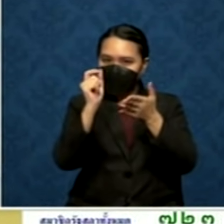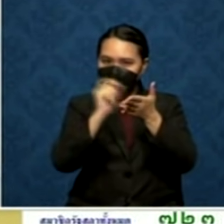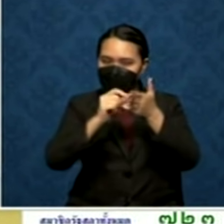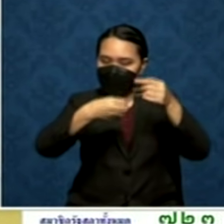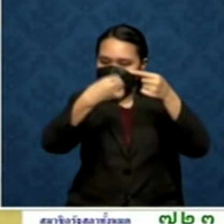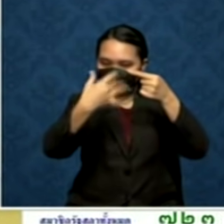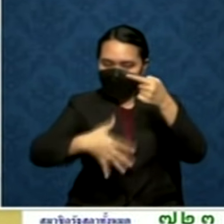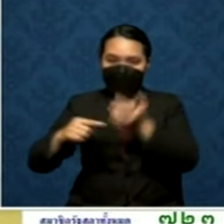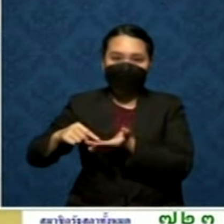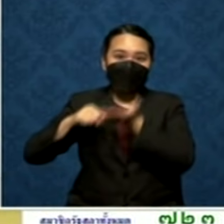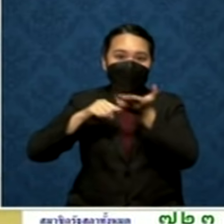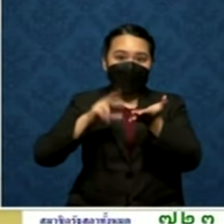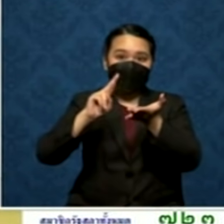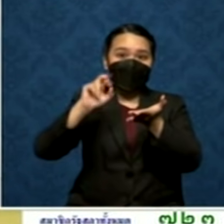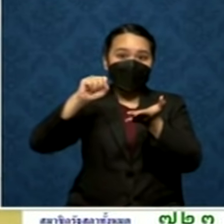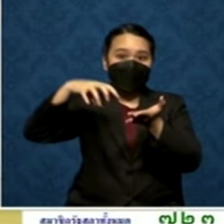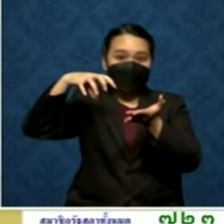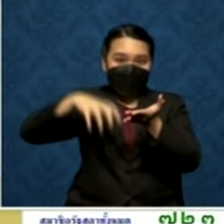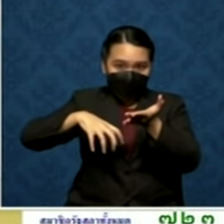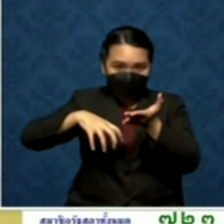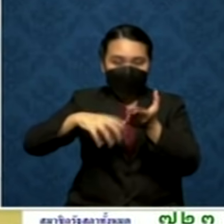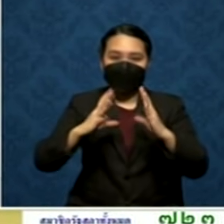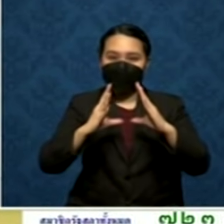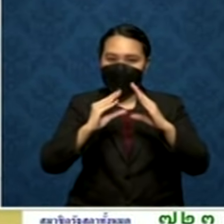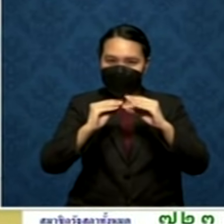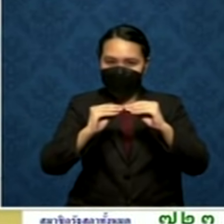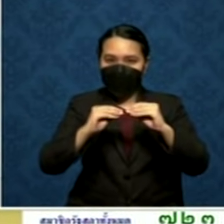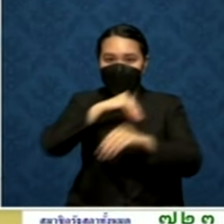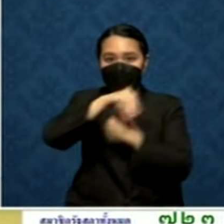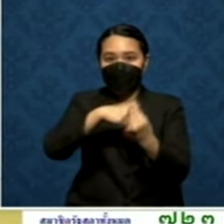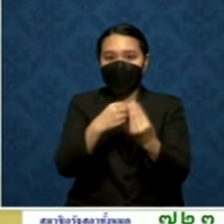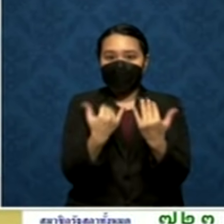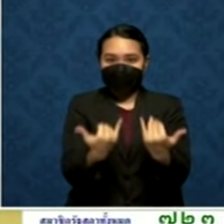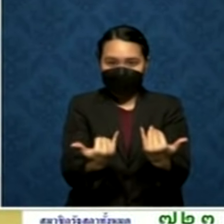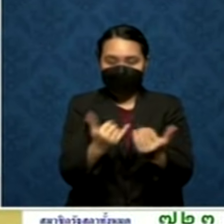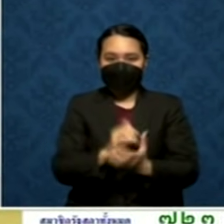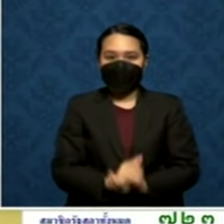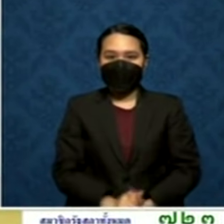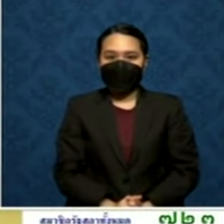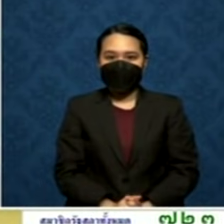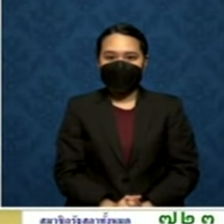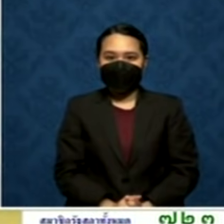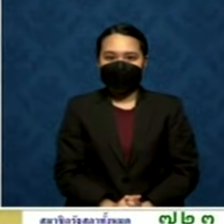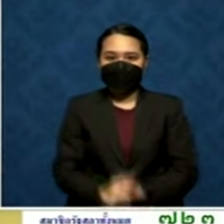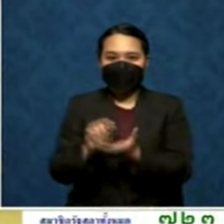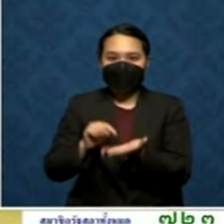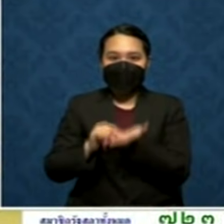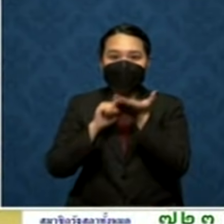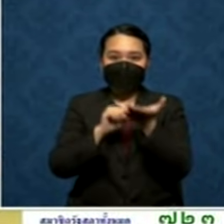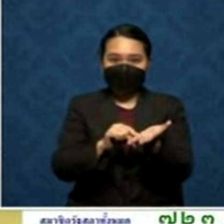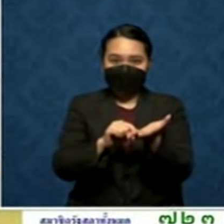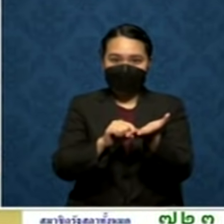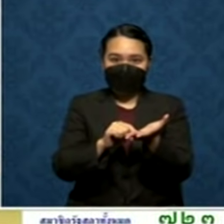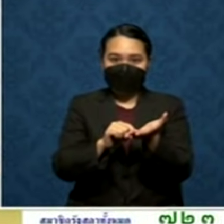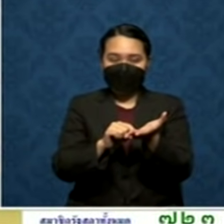ประสภาของเราในรอบนี้ถือว่าเป็นข้อเสนอที่ที่